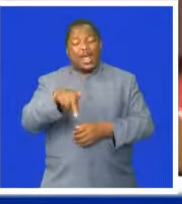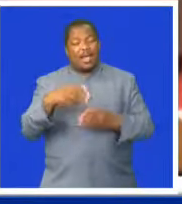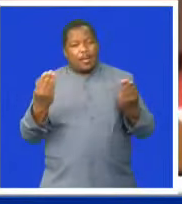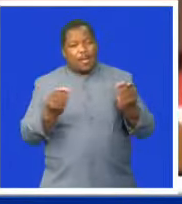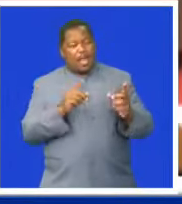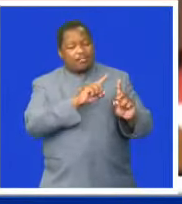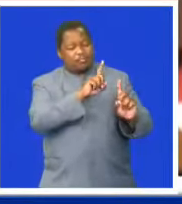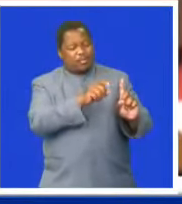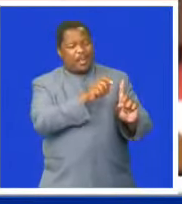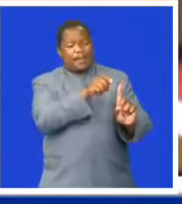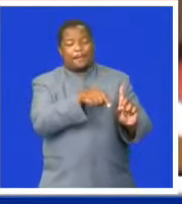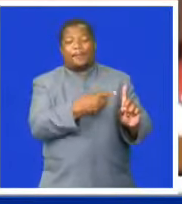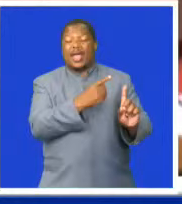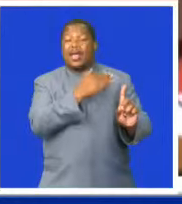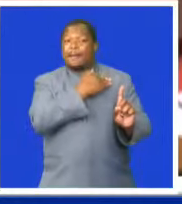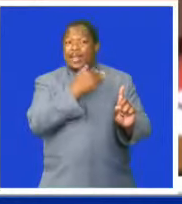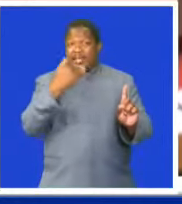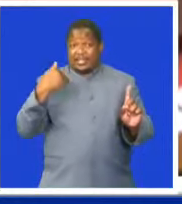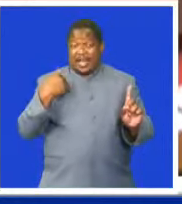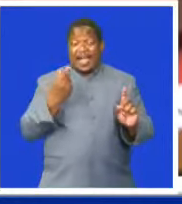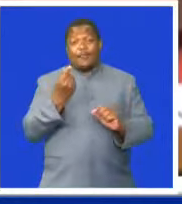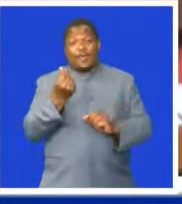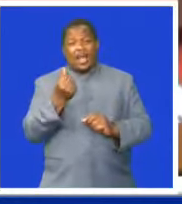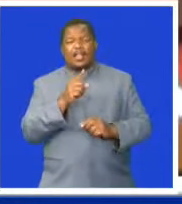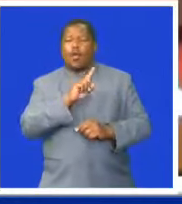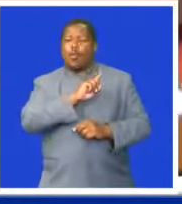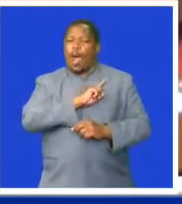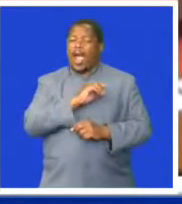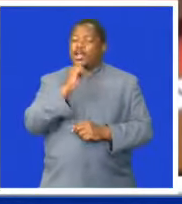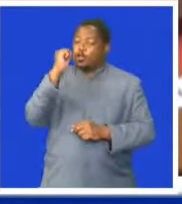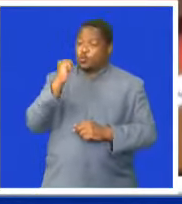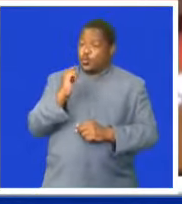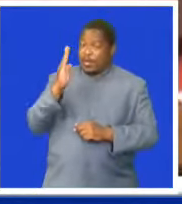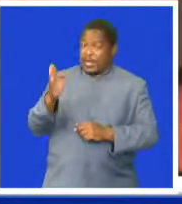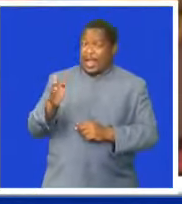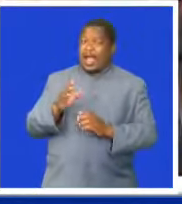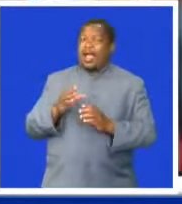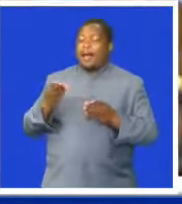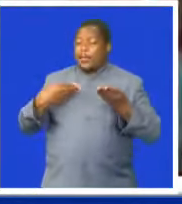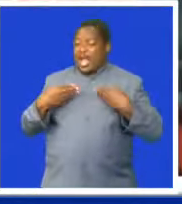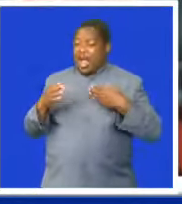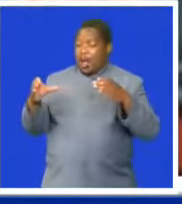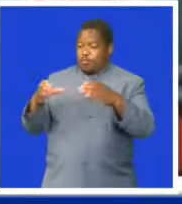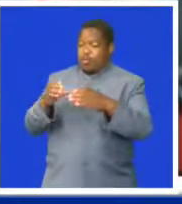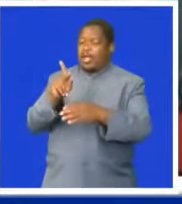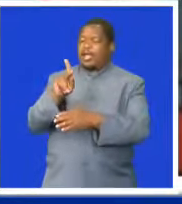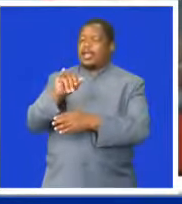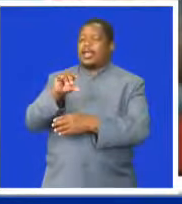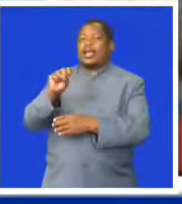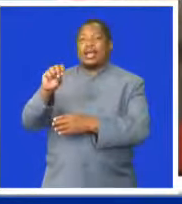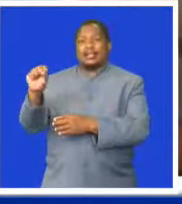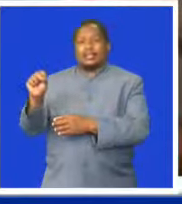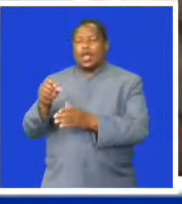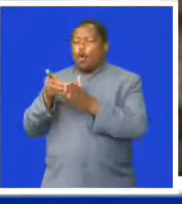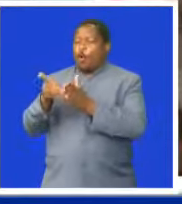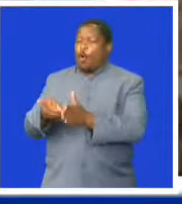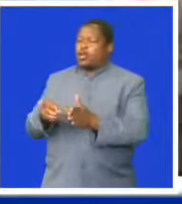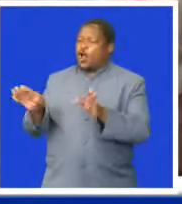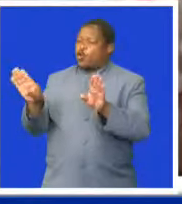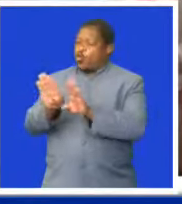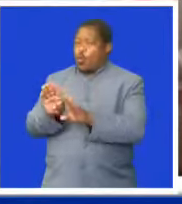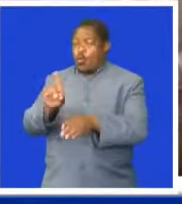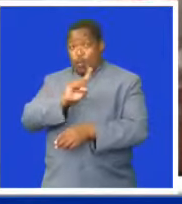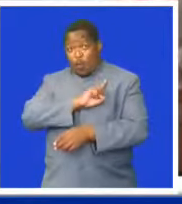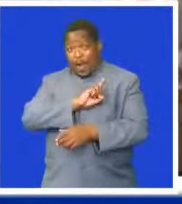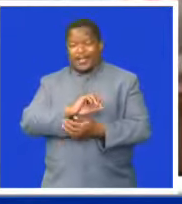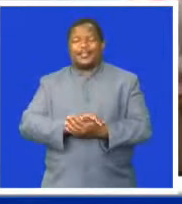kwetinkampani lebedakha International Convention Center and Five Star Hotel Eswini. Kanti ke malunga ephalamende athi kunesidingo